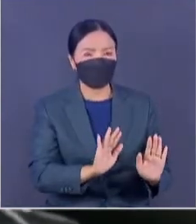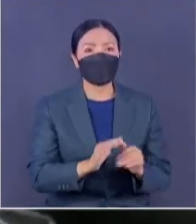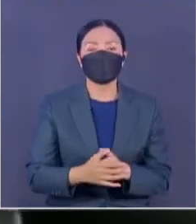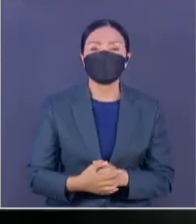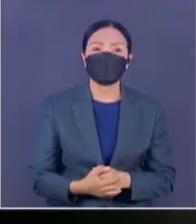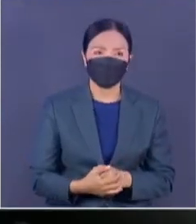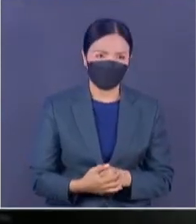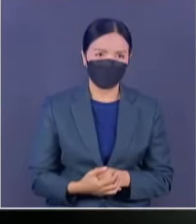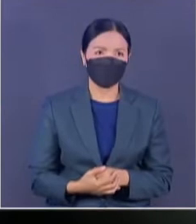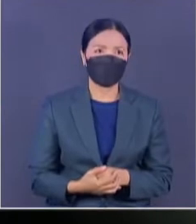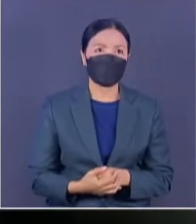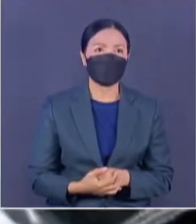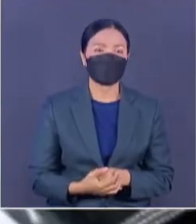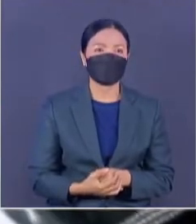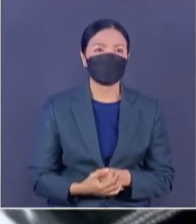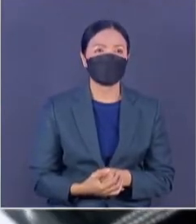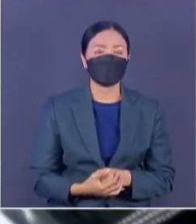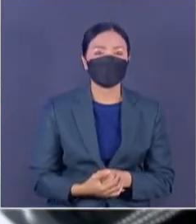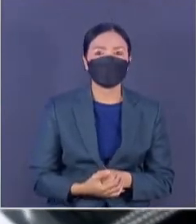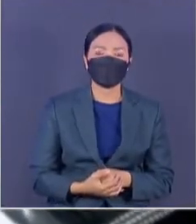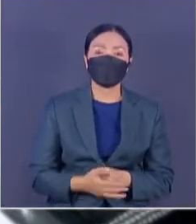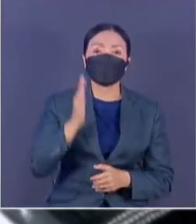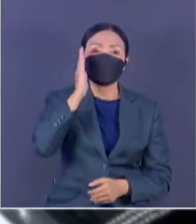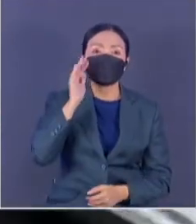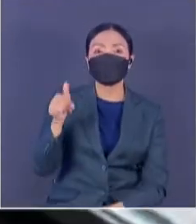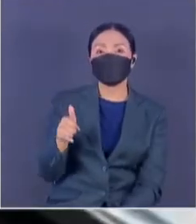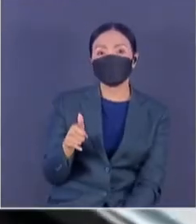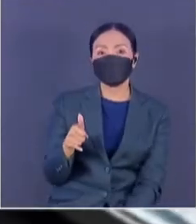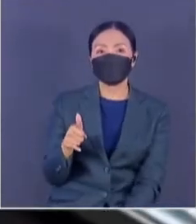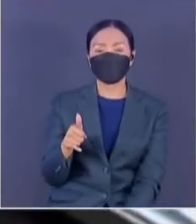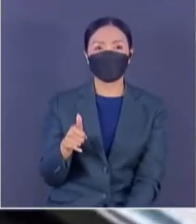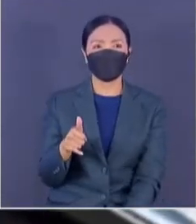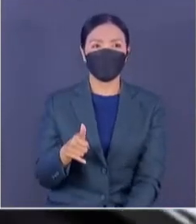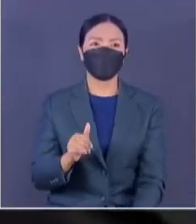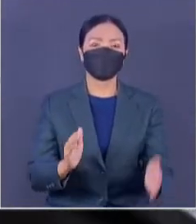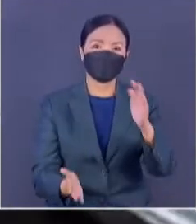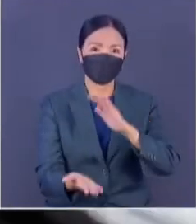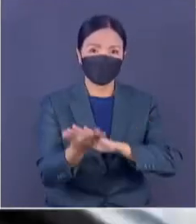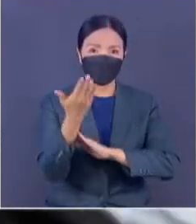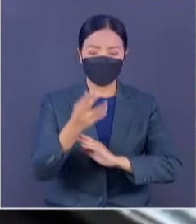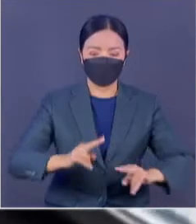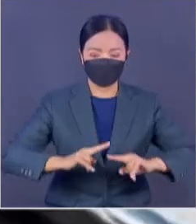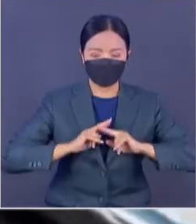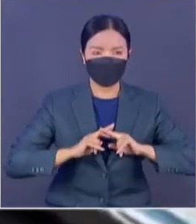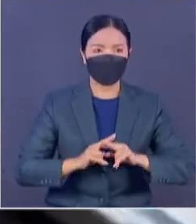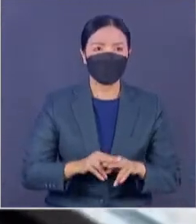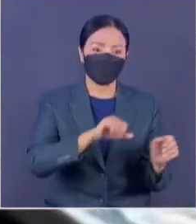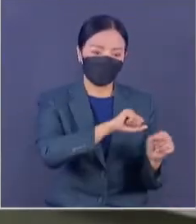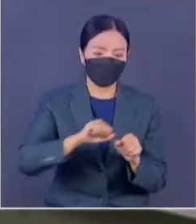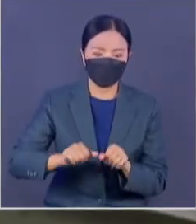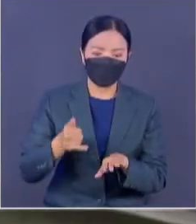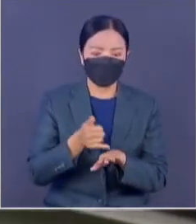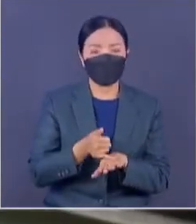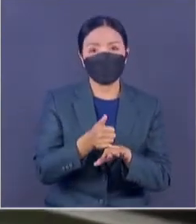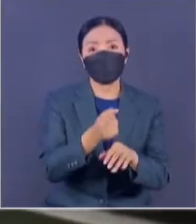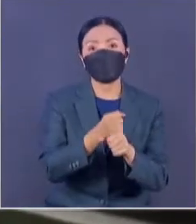ไว้ไม่ให้เกิดเหตุการณ์ที่รุนแรงไปมากกว่านี้ผู้เสียหายก็เปิดเผยนะคะบอกว่าช่วงเช้าตัวเองนั่งรถตู้ไปทำงาน